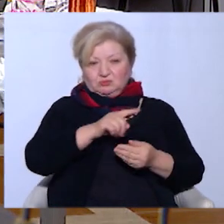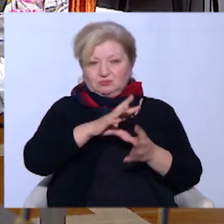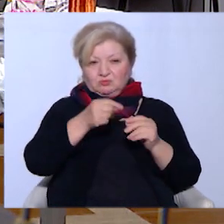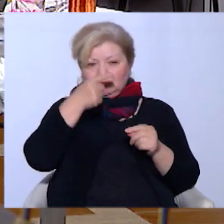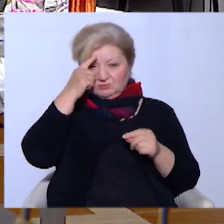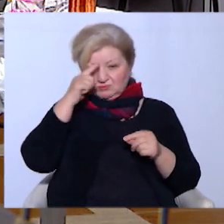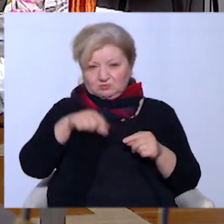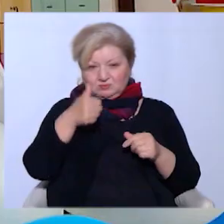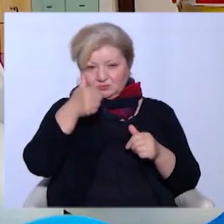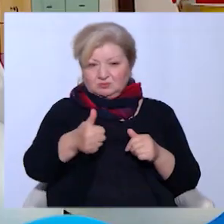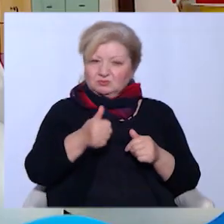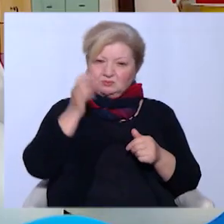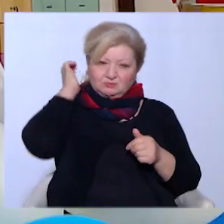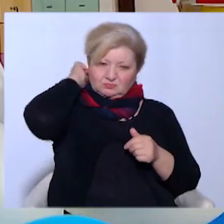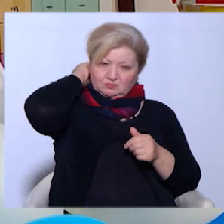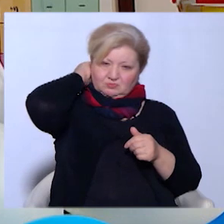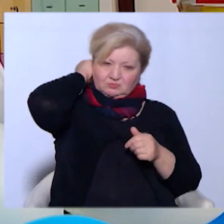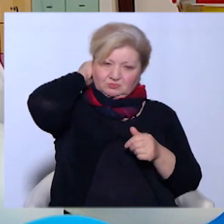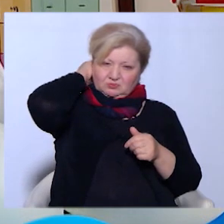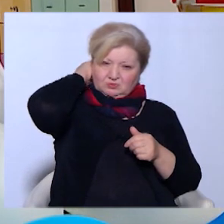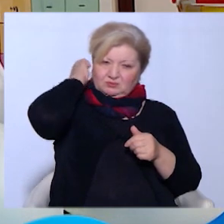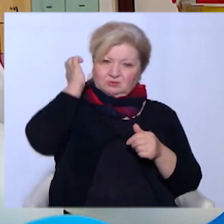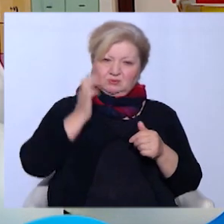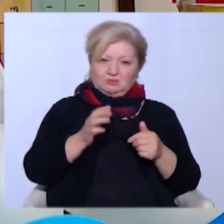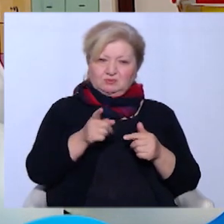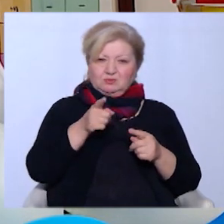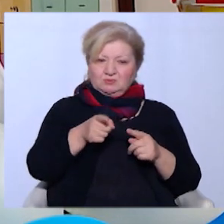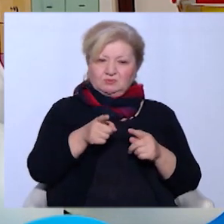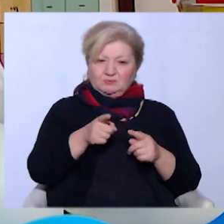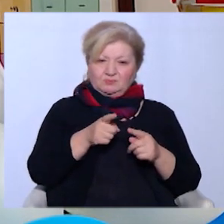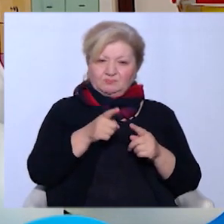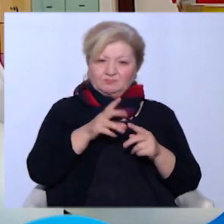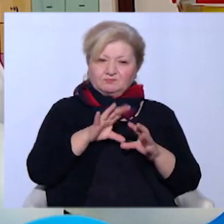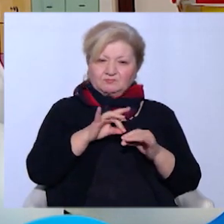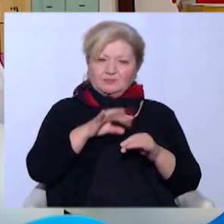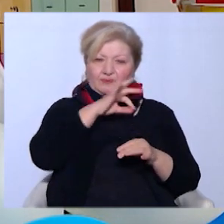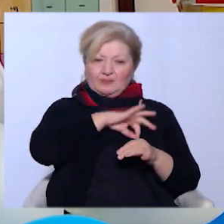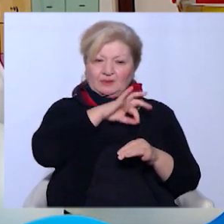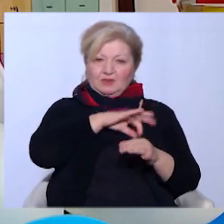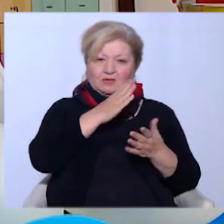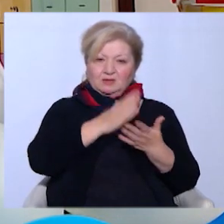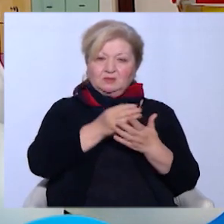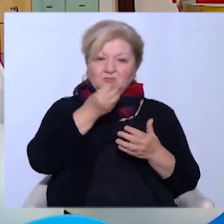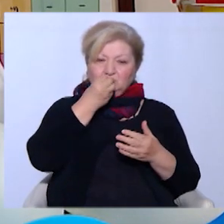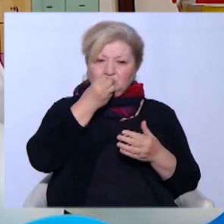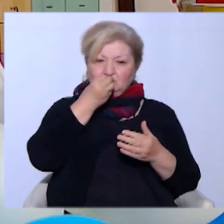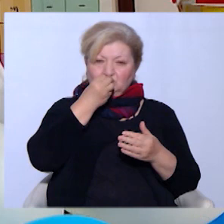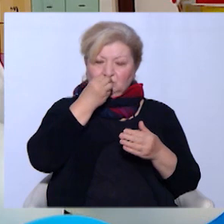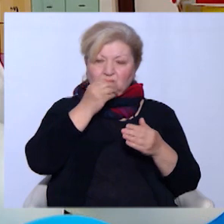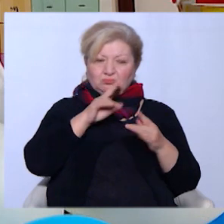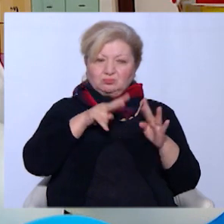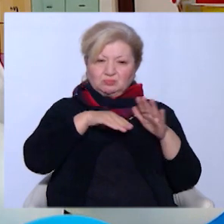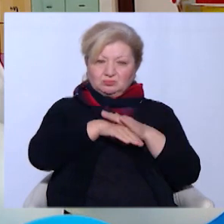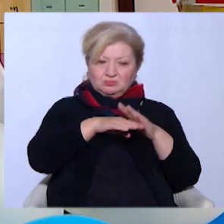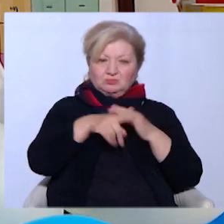ნივთიერებებზე, რომელსაც თქვენ ყოველდღიურ ყოფაცხოვრებაში ხედავთ და კარგად იცნობთ. ეს ნივთიერებაა სუფრის მარილი, რომელიც ჩვენი კვების დანამატია